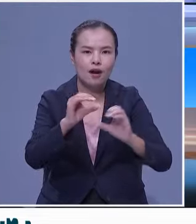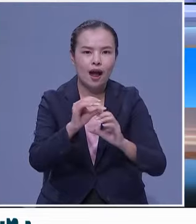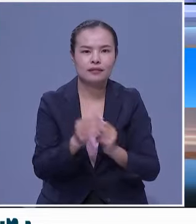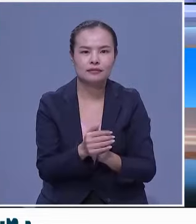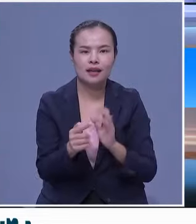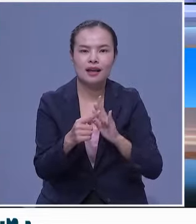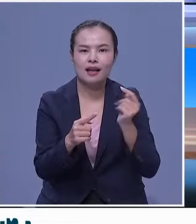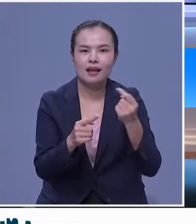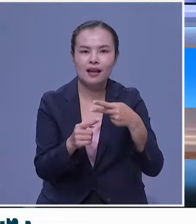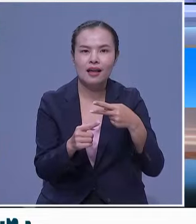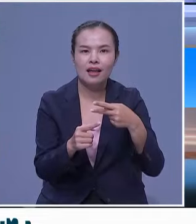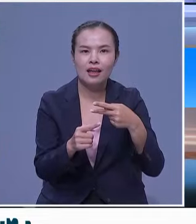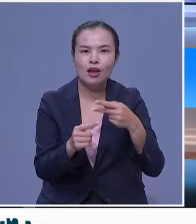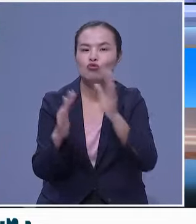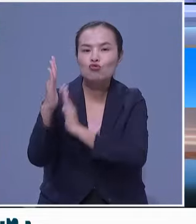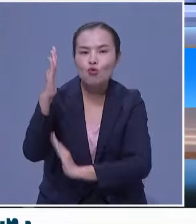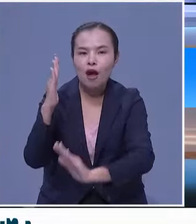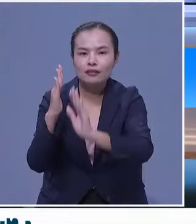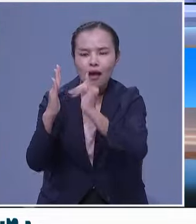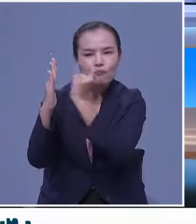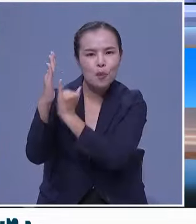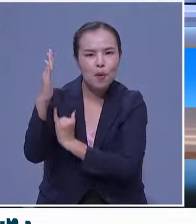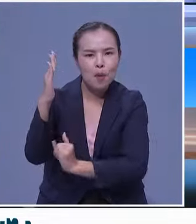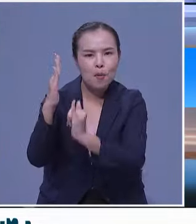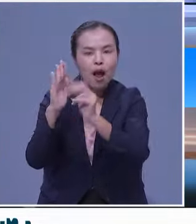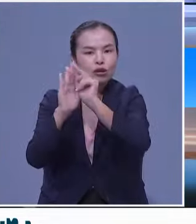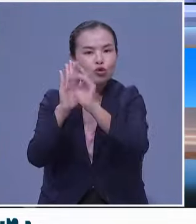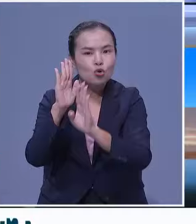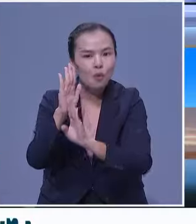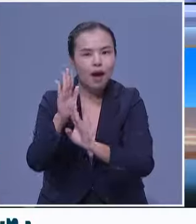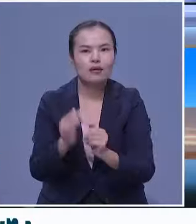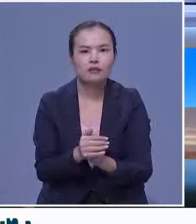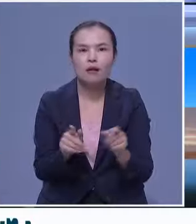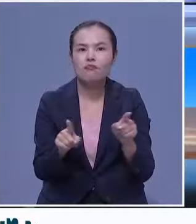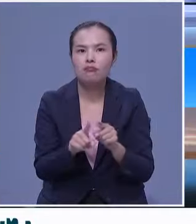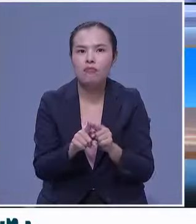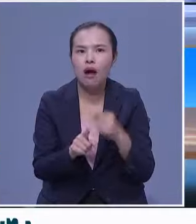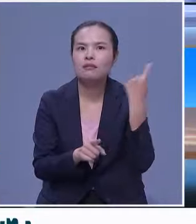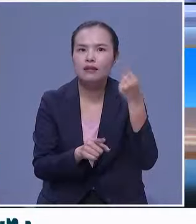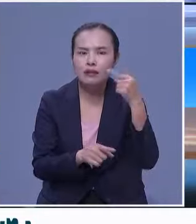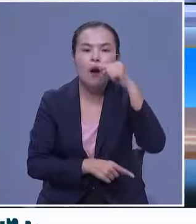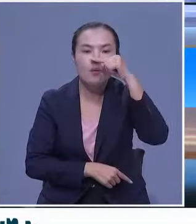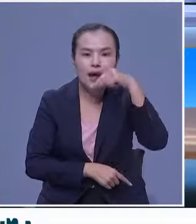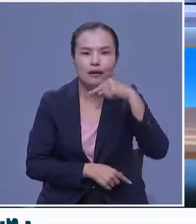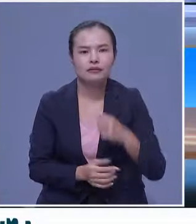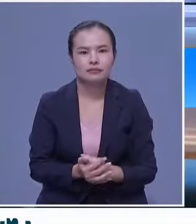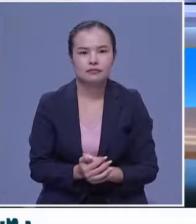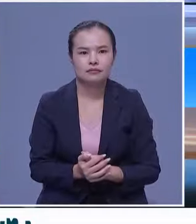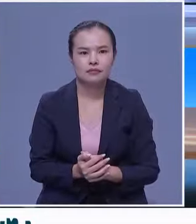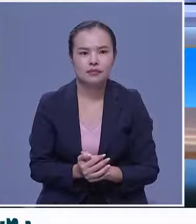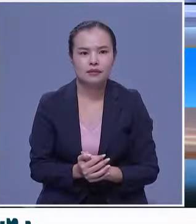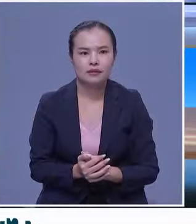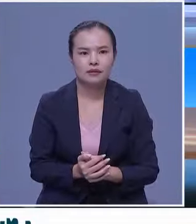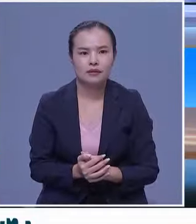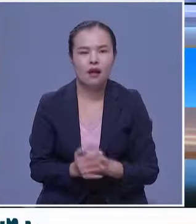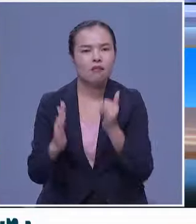ไทยใช่ไหม ทท เออ คุณเท้งเนี่ยประกาศบอกเป็นนโยบายเลยคือเหมือนททเหมือนการท่องเที่ยวแห่งประเทศไทยเลยต ้ องเดินทางไปโช